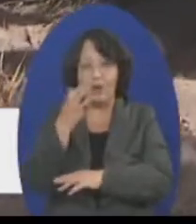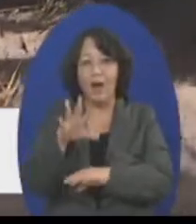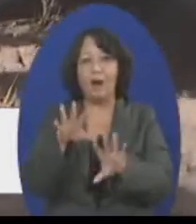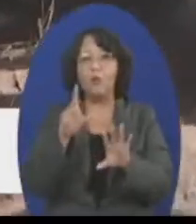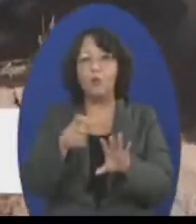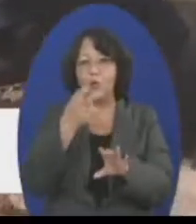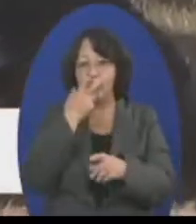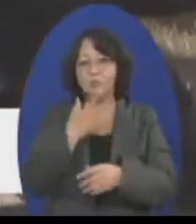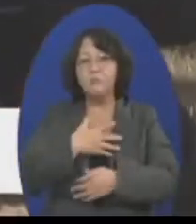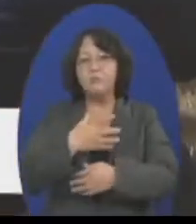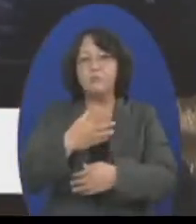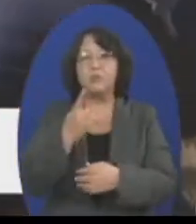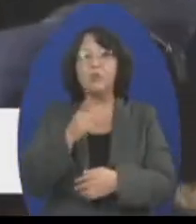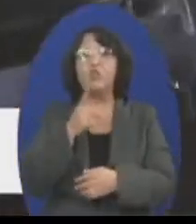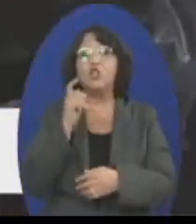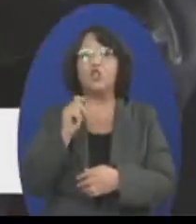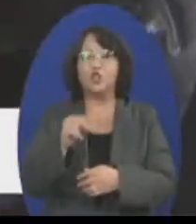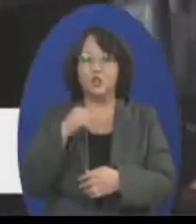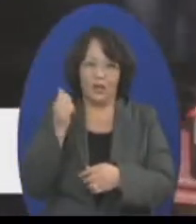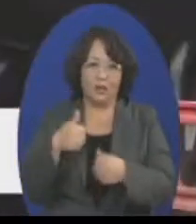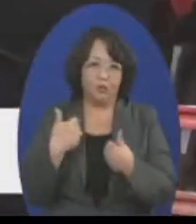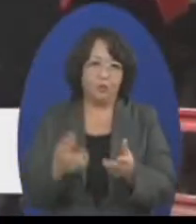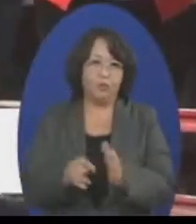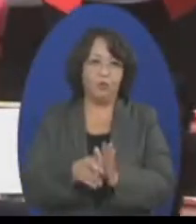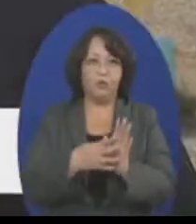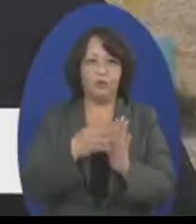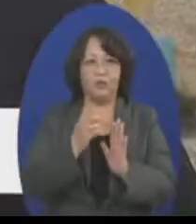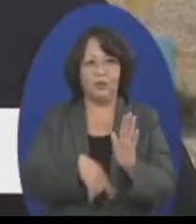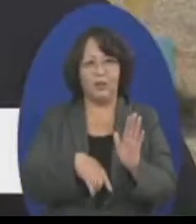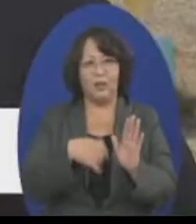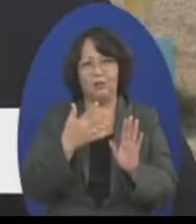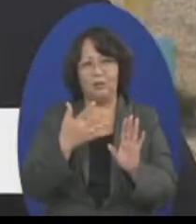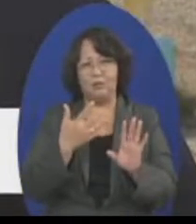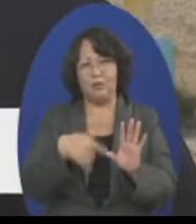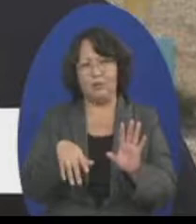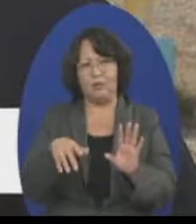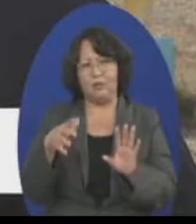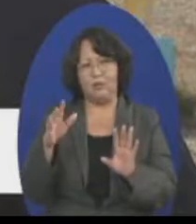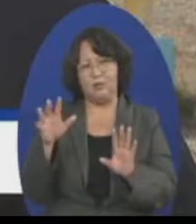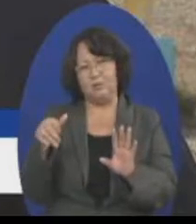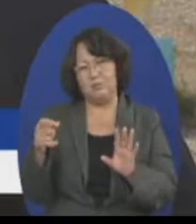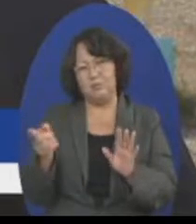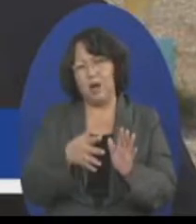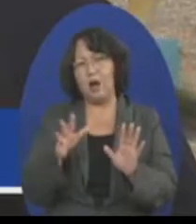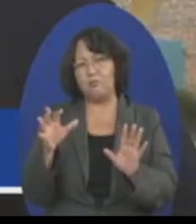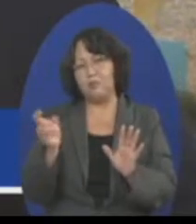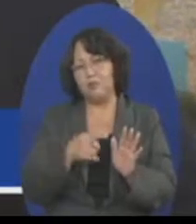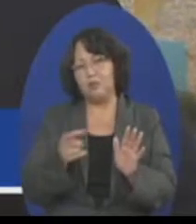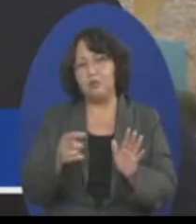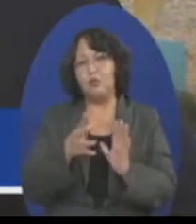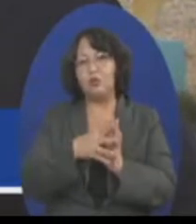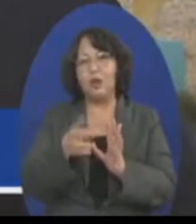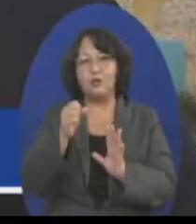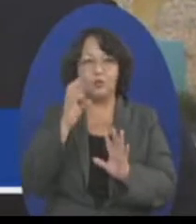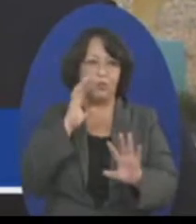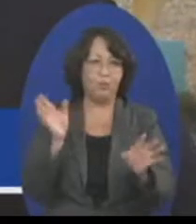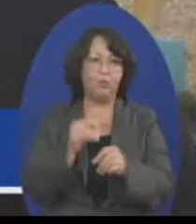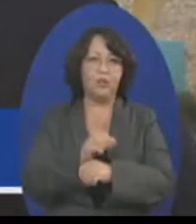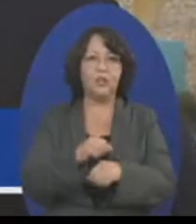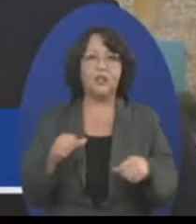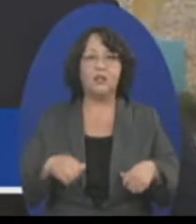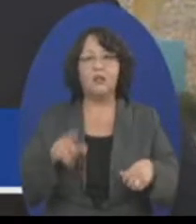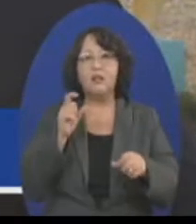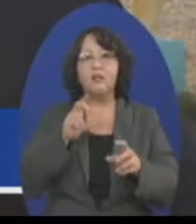зүргэжээр хангах боломжтой. 9 сарын 5-наас 10 сарын 5-ны хооронд ийм нөлөөллийн аяныг зохион байгуулж байгаа. Энэ нөлөөллийн аяны үрэнд иргэд олон